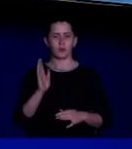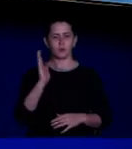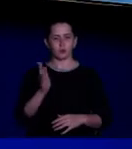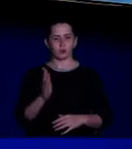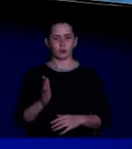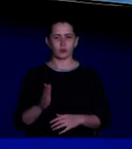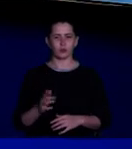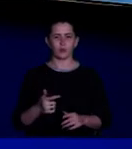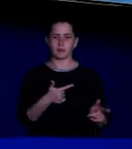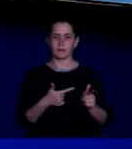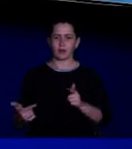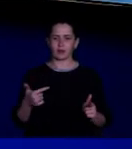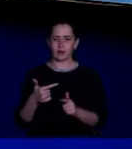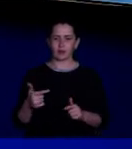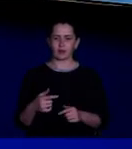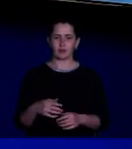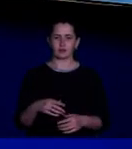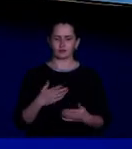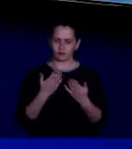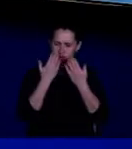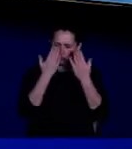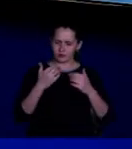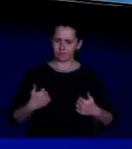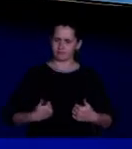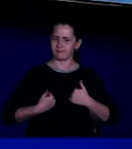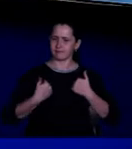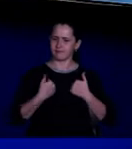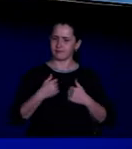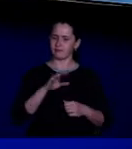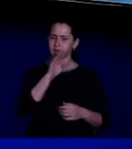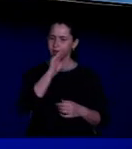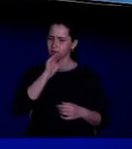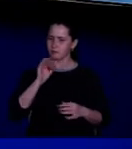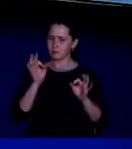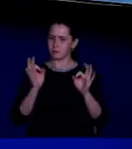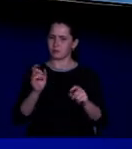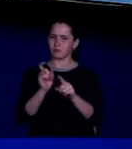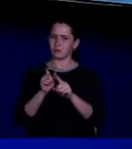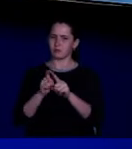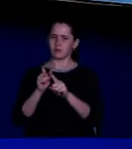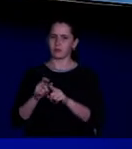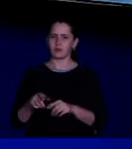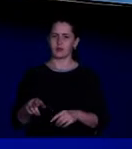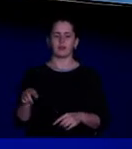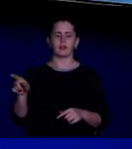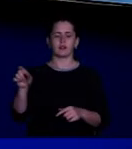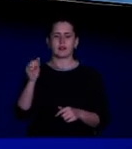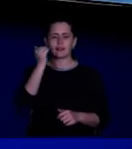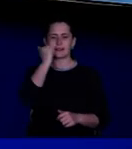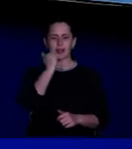будет подготовиться к выразительному чтению стихотворения «Старинная